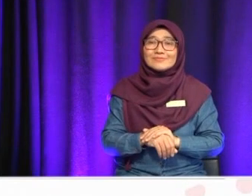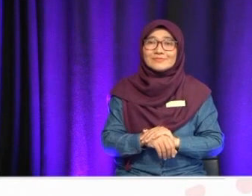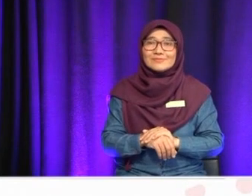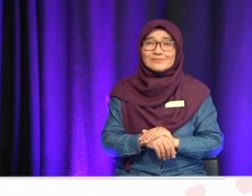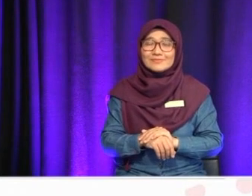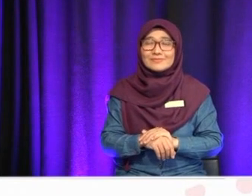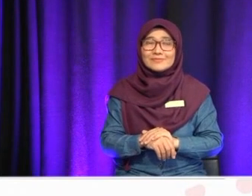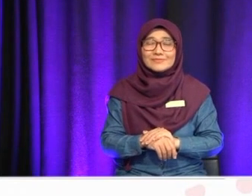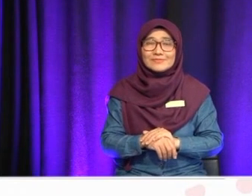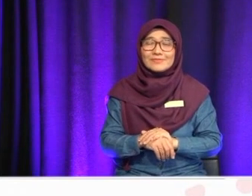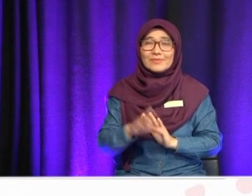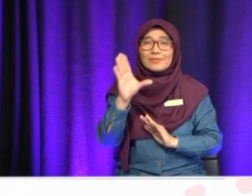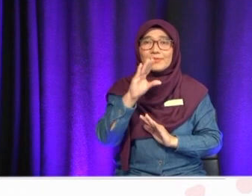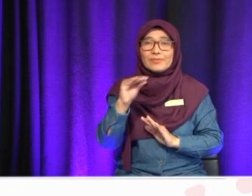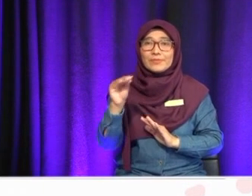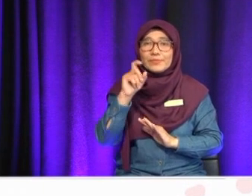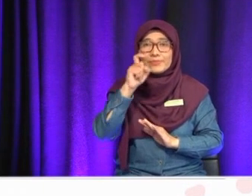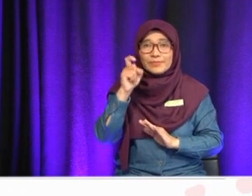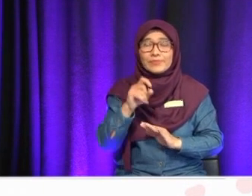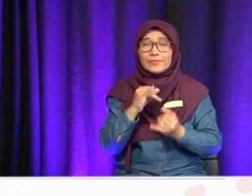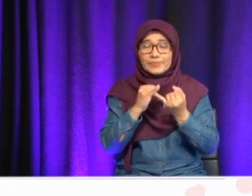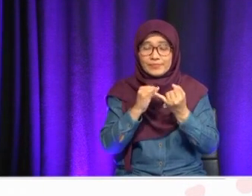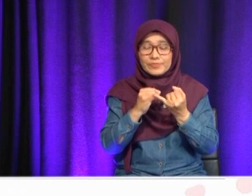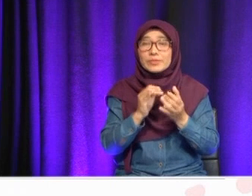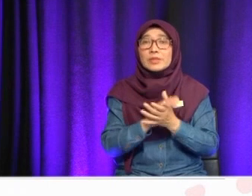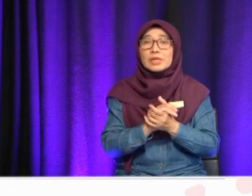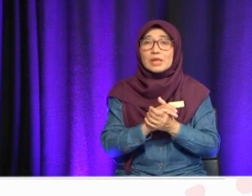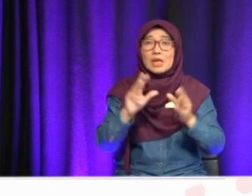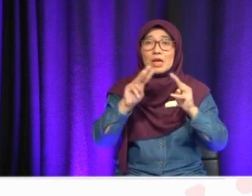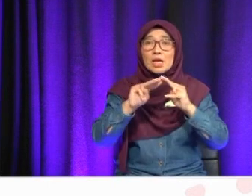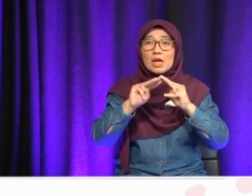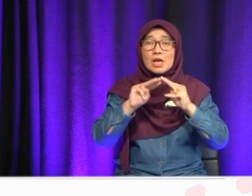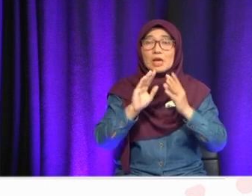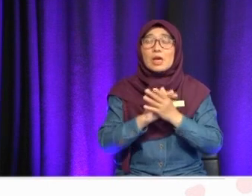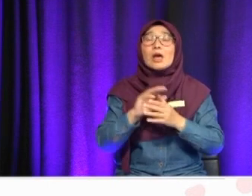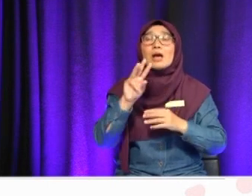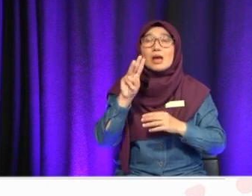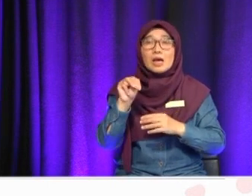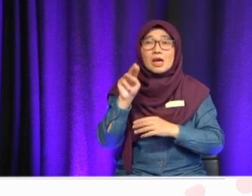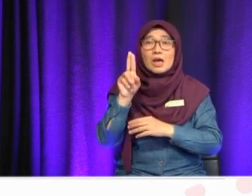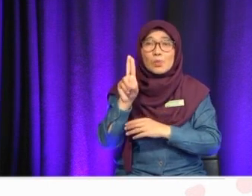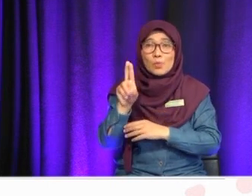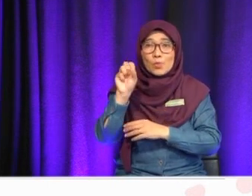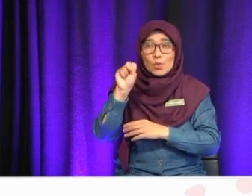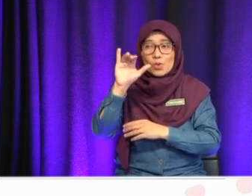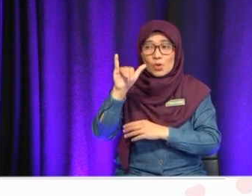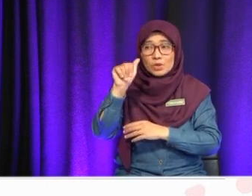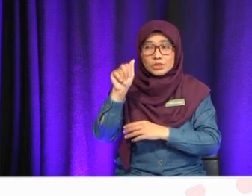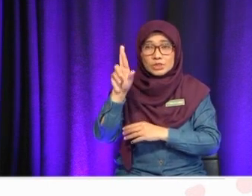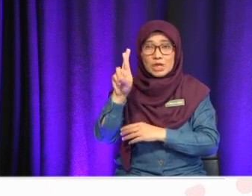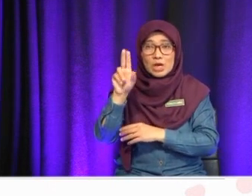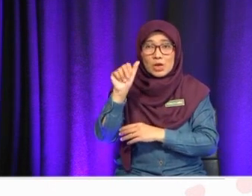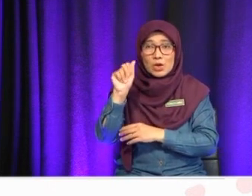untuk Akil. Okay, dan soalan yang terakhir. Masyarakat ialah suatu, musyarakah ialah suatu akad antara